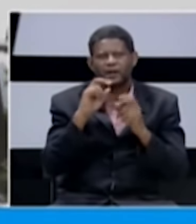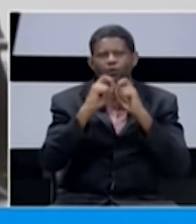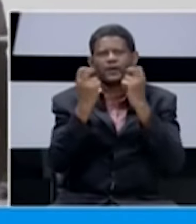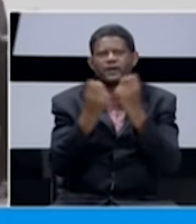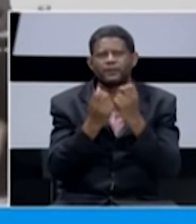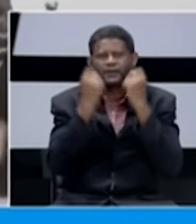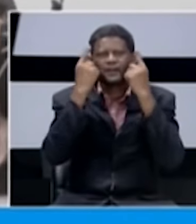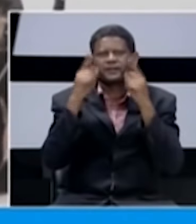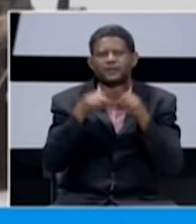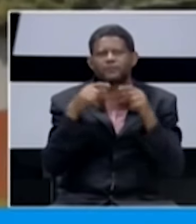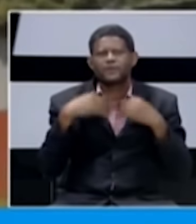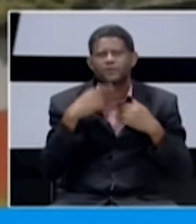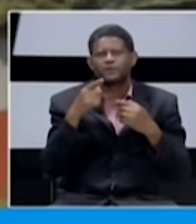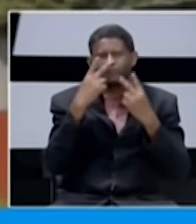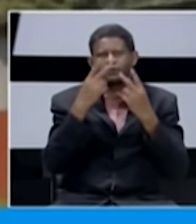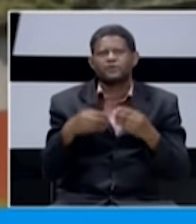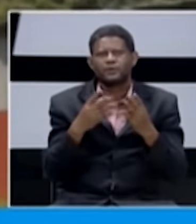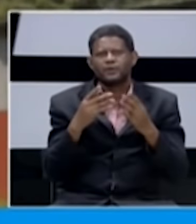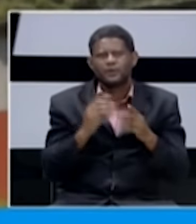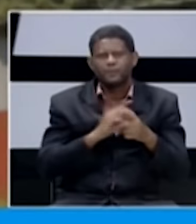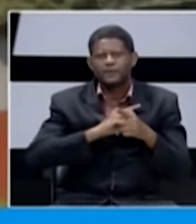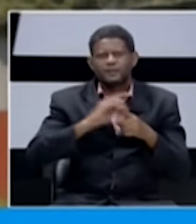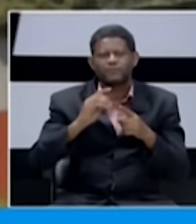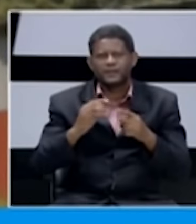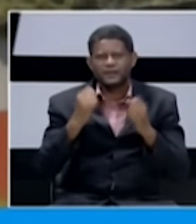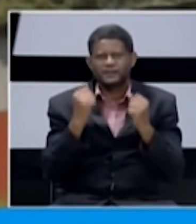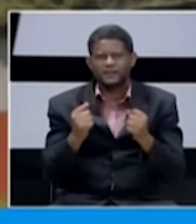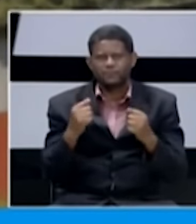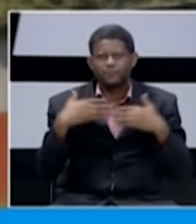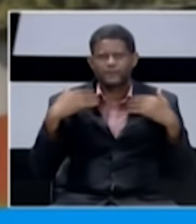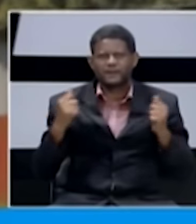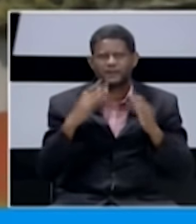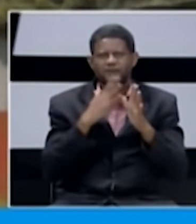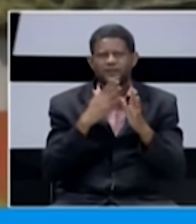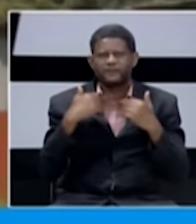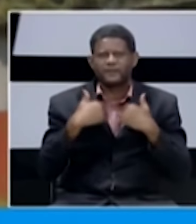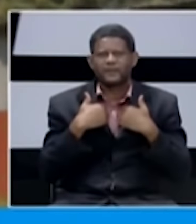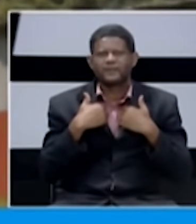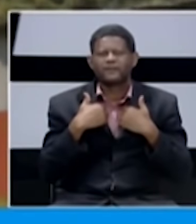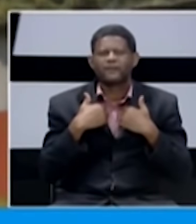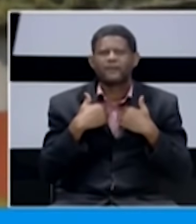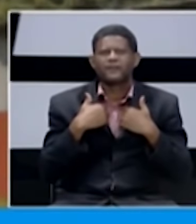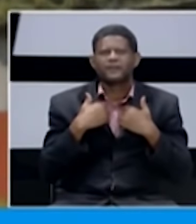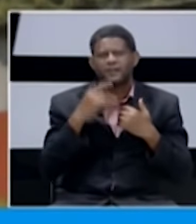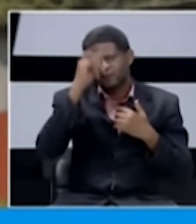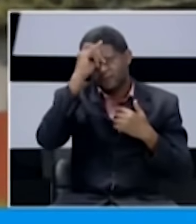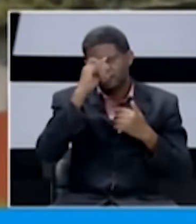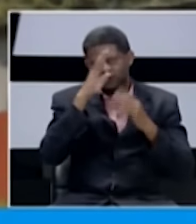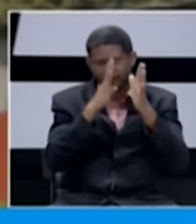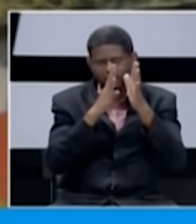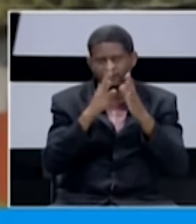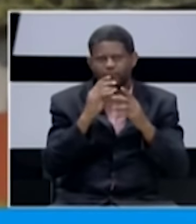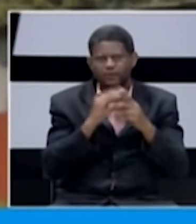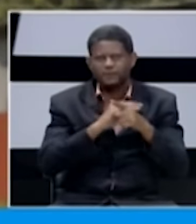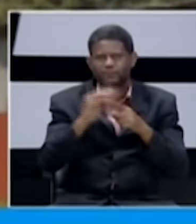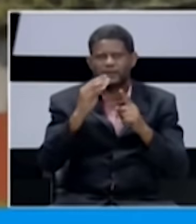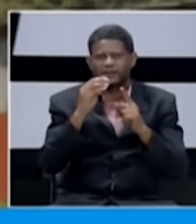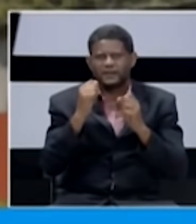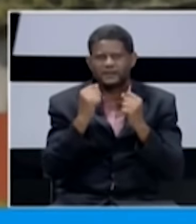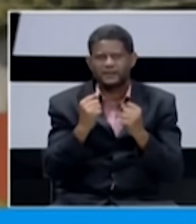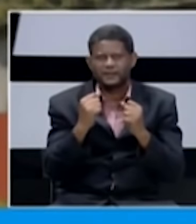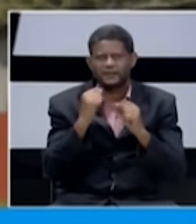نورت تزاری مسمرنا صنعنا بوطاتنا خنسلا في زلنا ناي اجوغانا ياتنا مسمرنا صنعنا مخاتينا كن